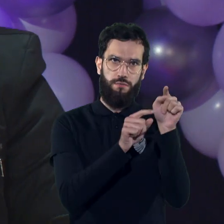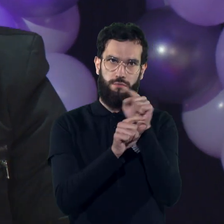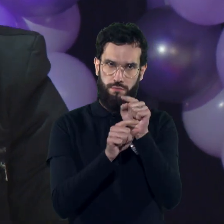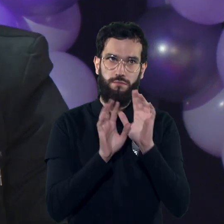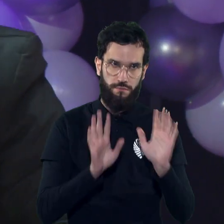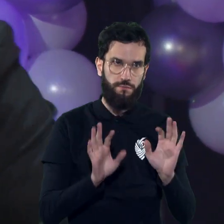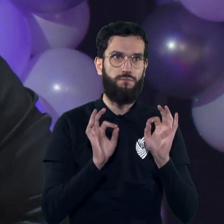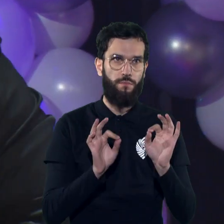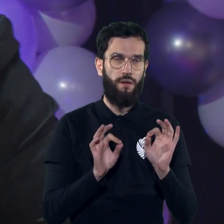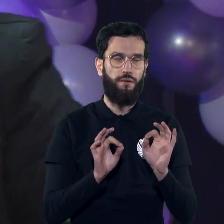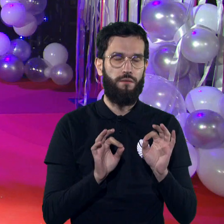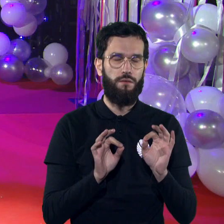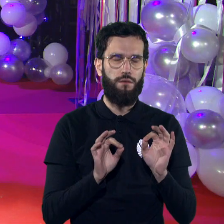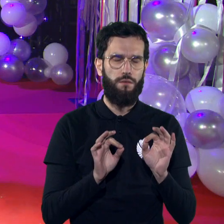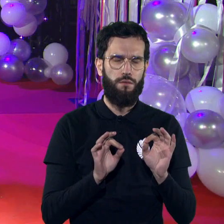konce.